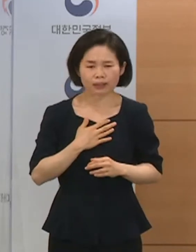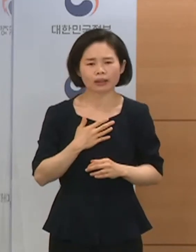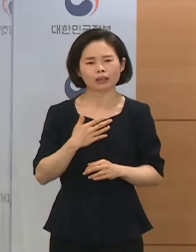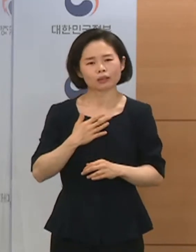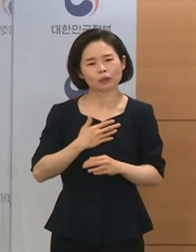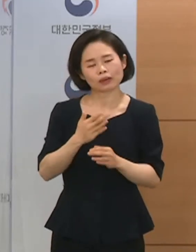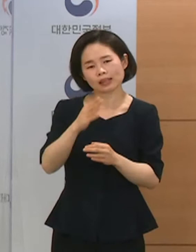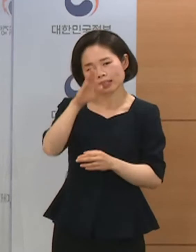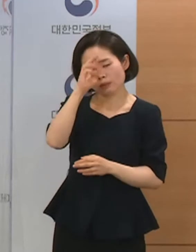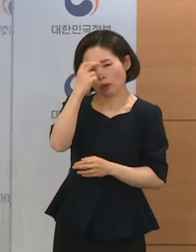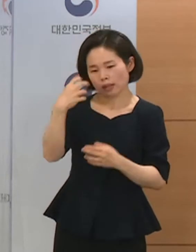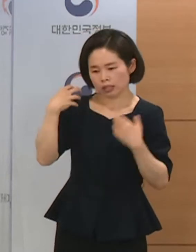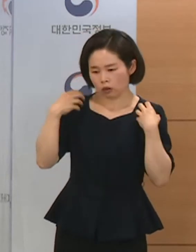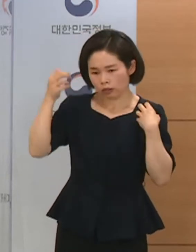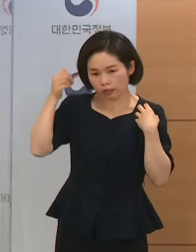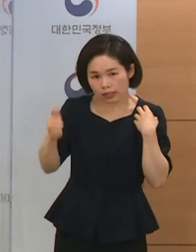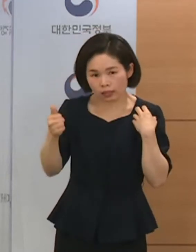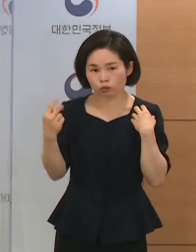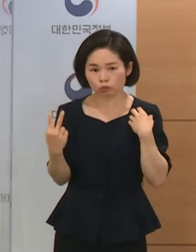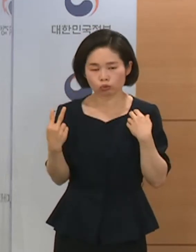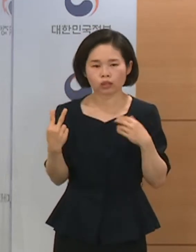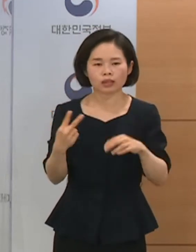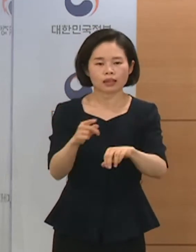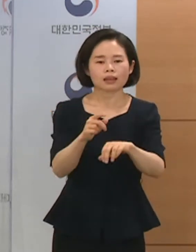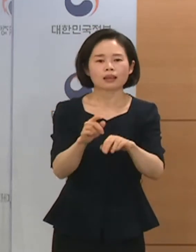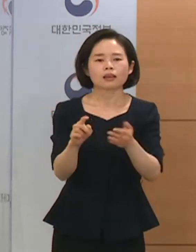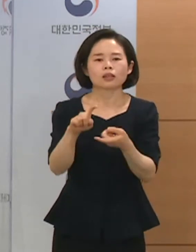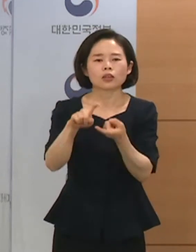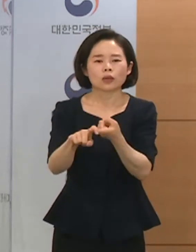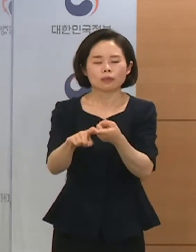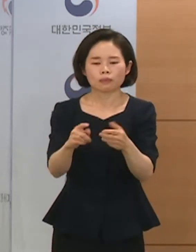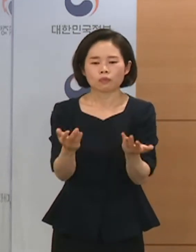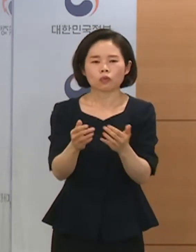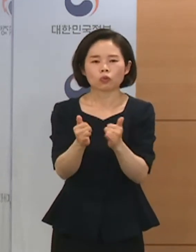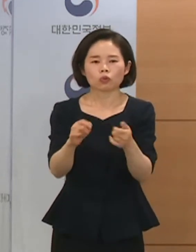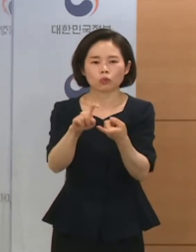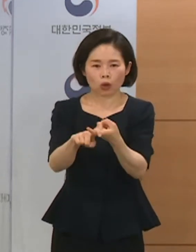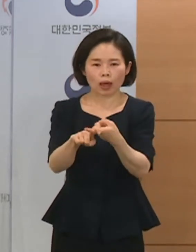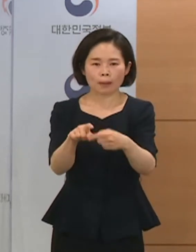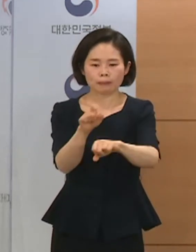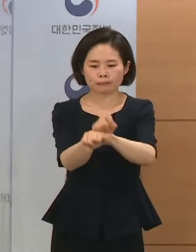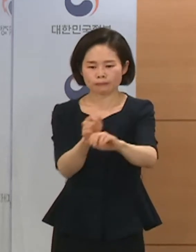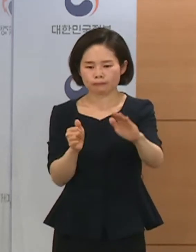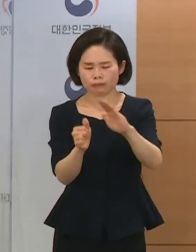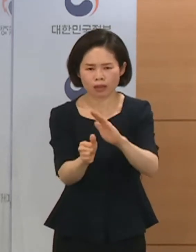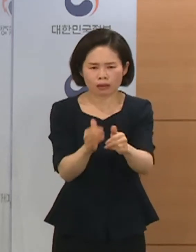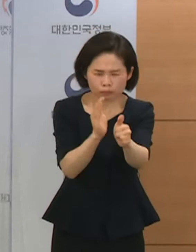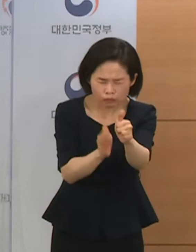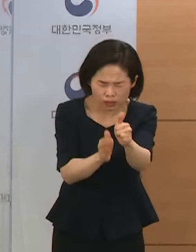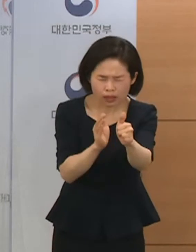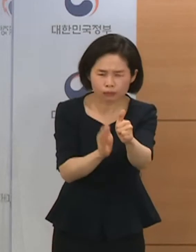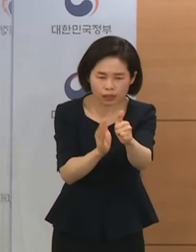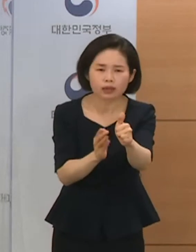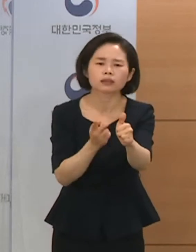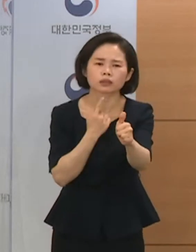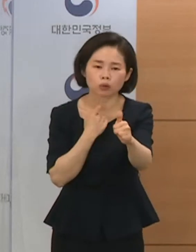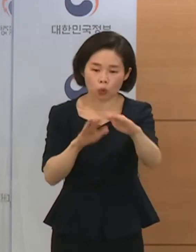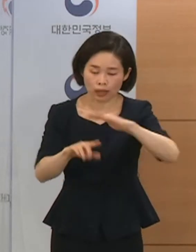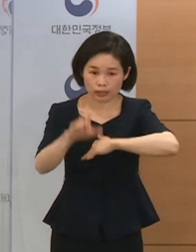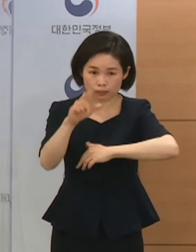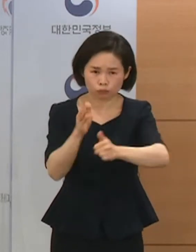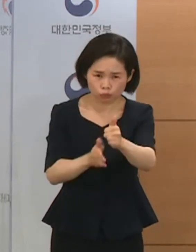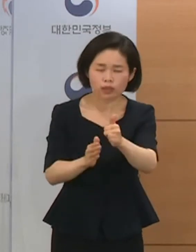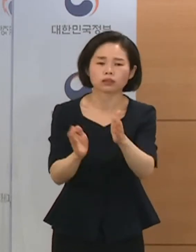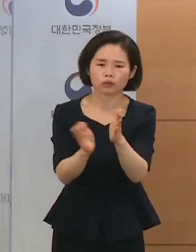직접 찾아가 요청하고 호소드린 바 있습니다만은 민주노총 지도부는 지금이라도 이번 집회를